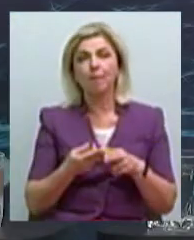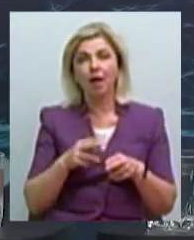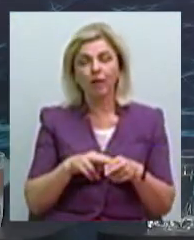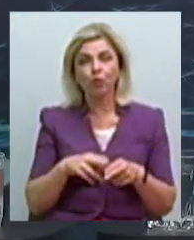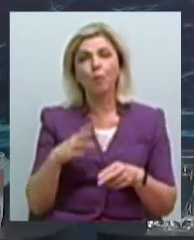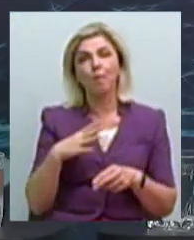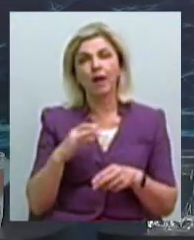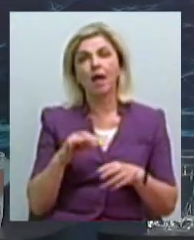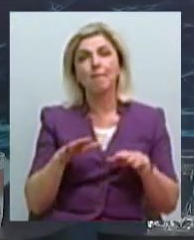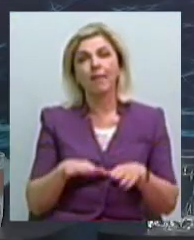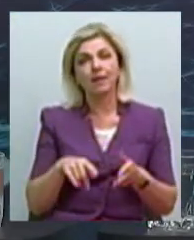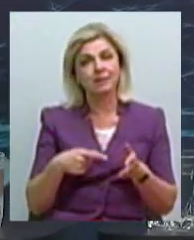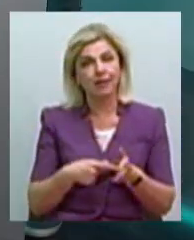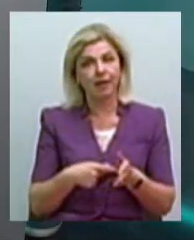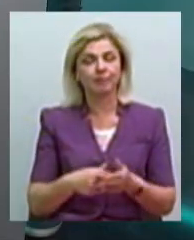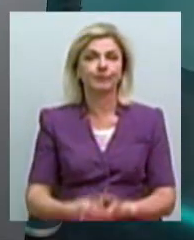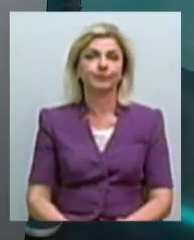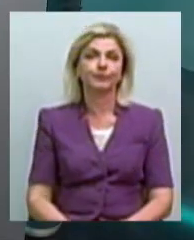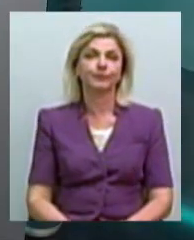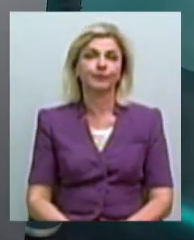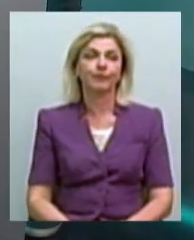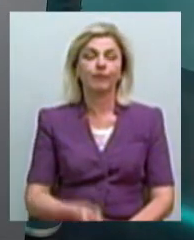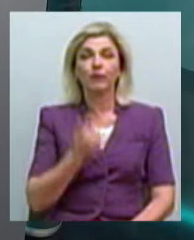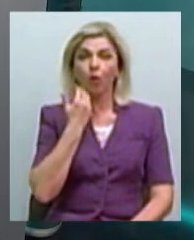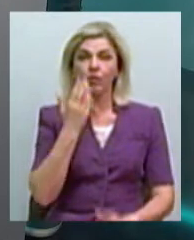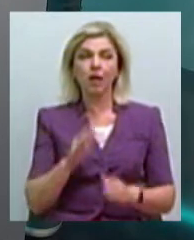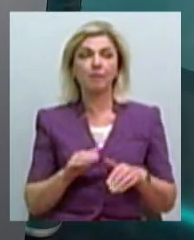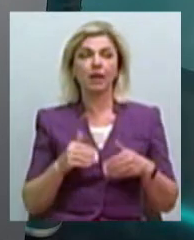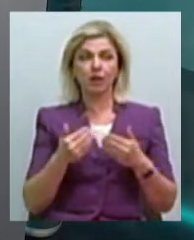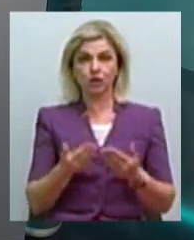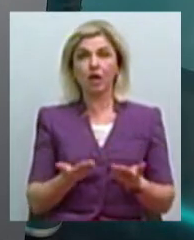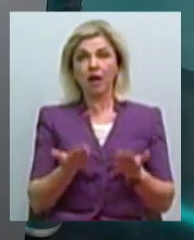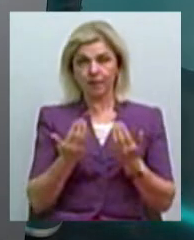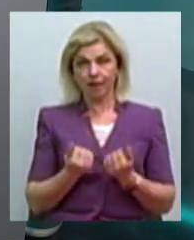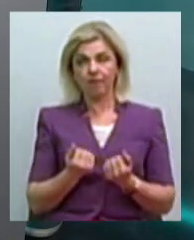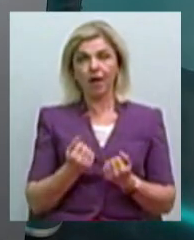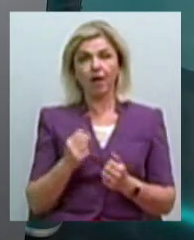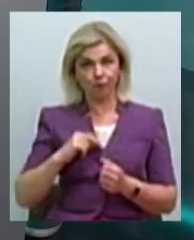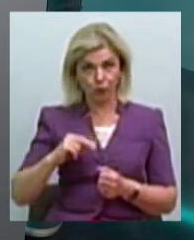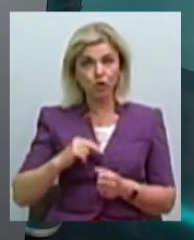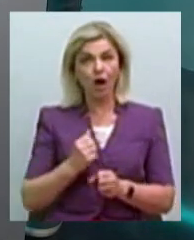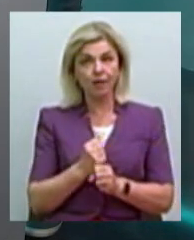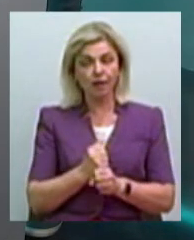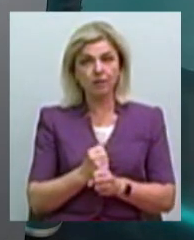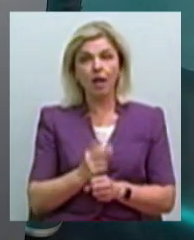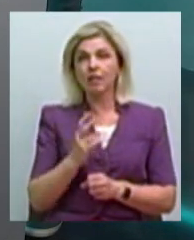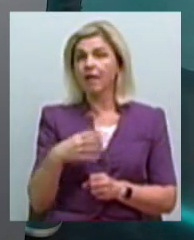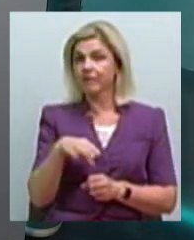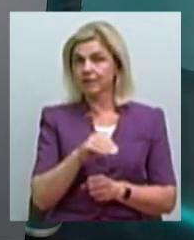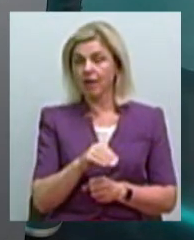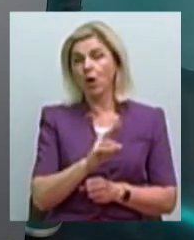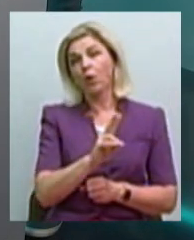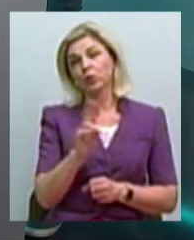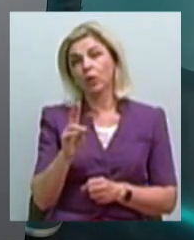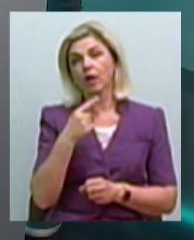и местные, но когда предложили, давайте включайтесь, не все, кто-то сказал, да, мы можем, но